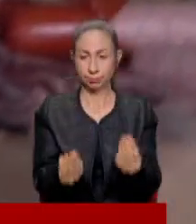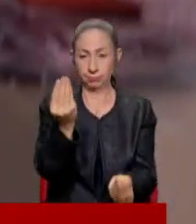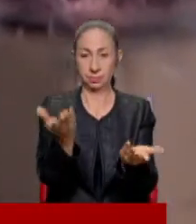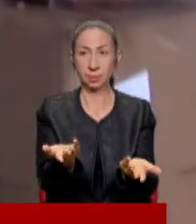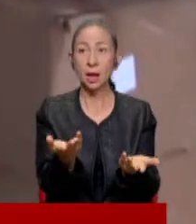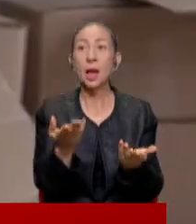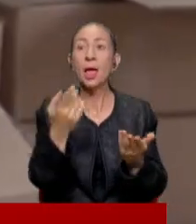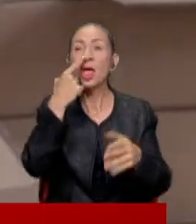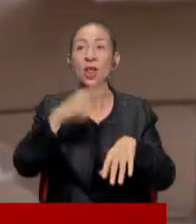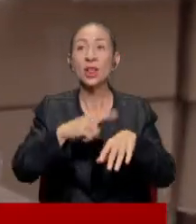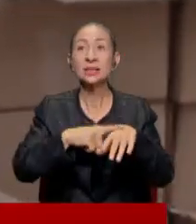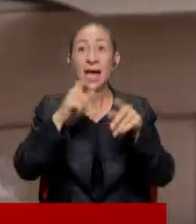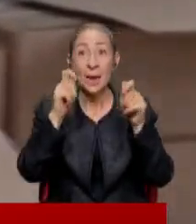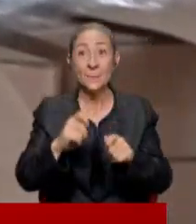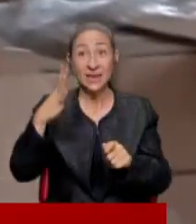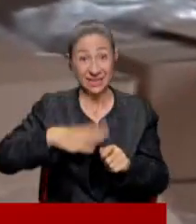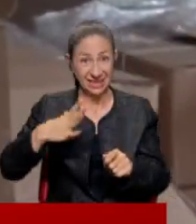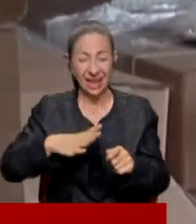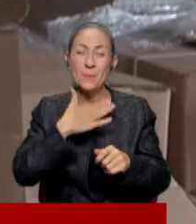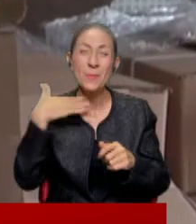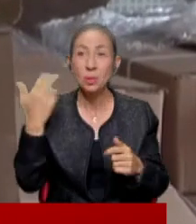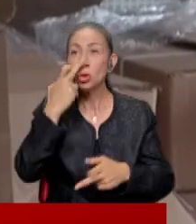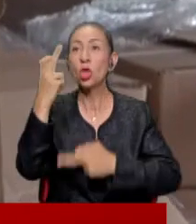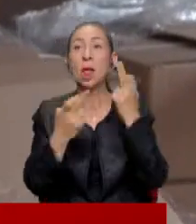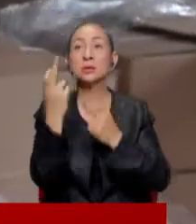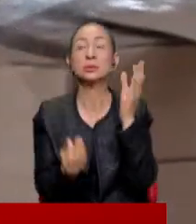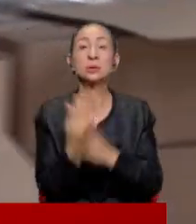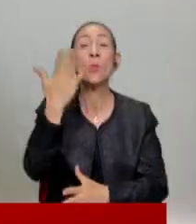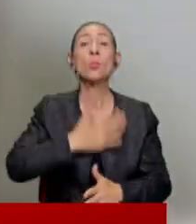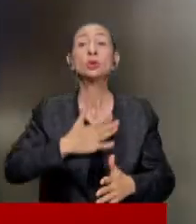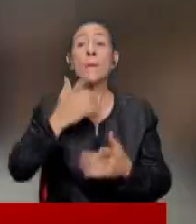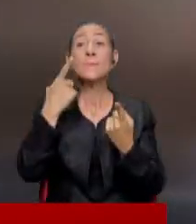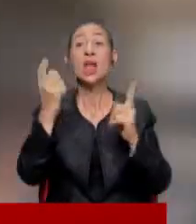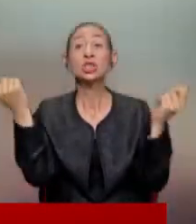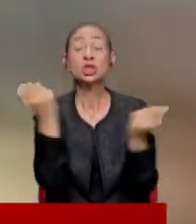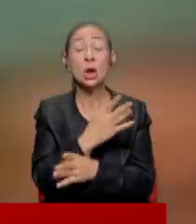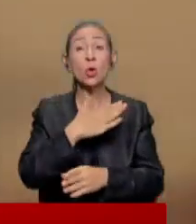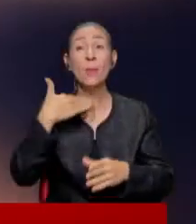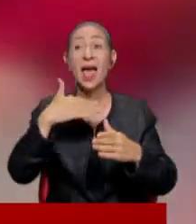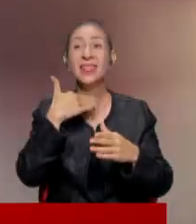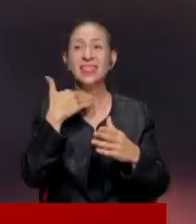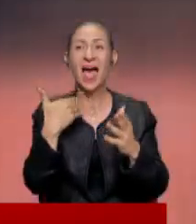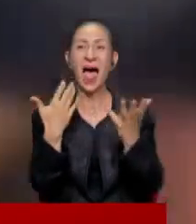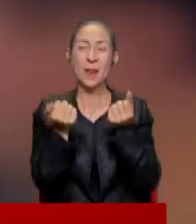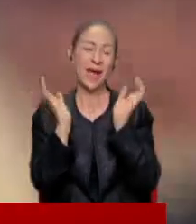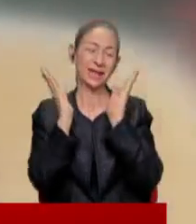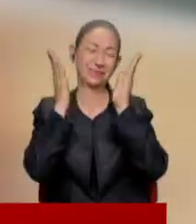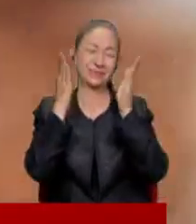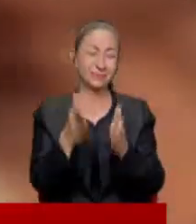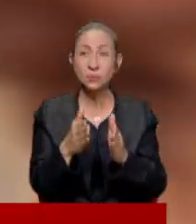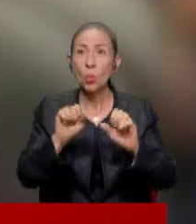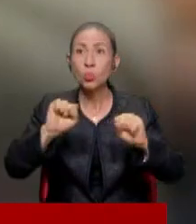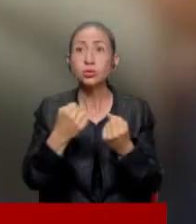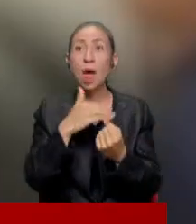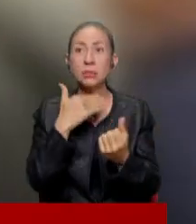karşılaştılar. İbadetlerini yerine getirmek isterken dolandırıldılar. Bursa'da binlerce kişi kurbanlık etlerini almaya gittiklerinde